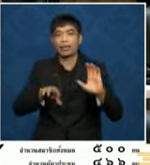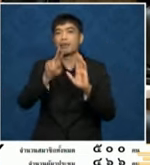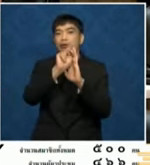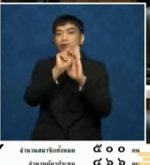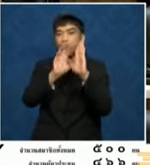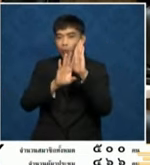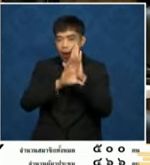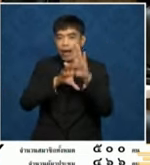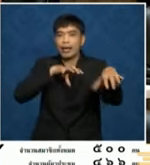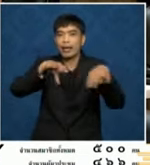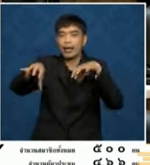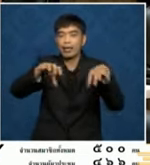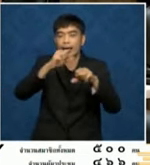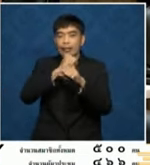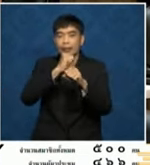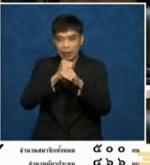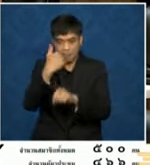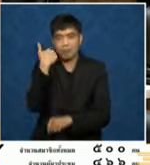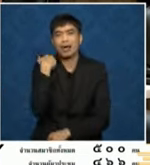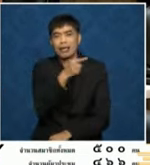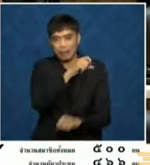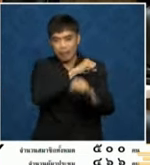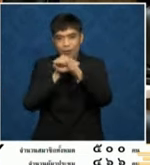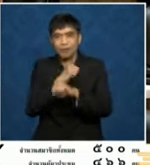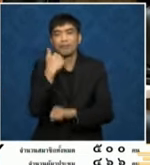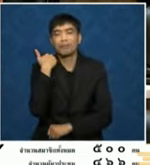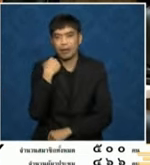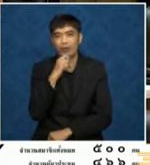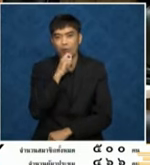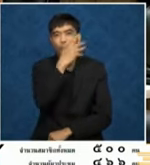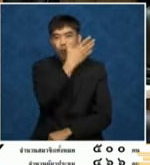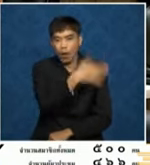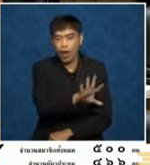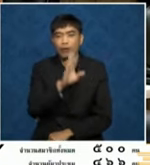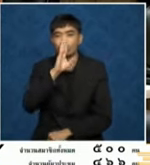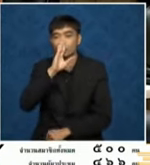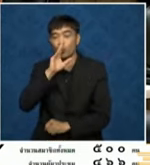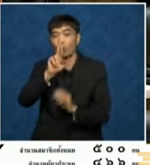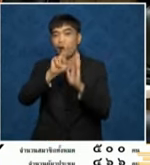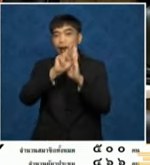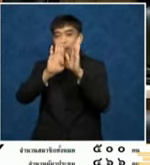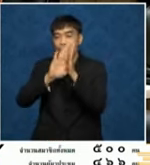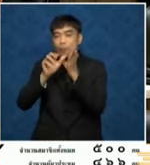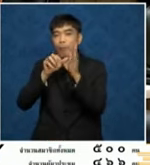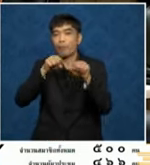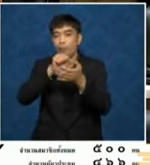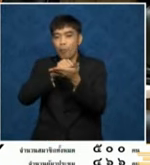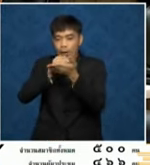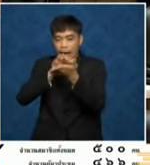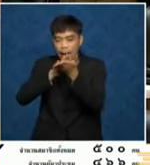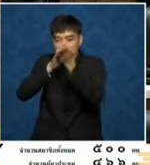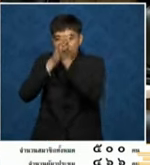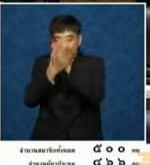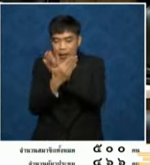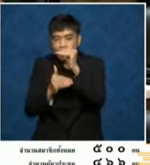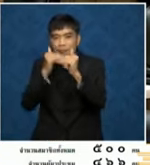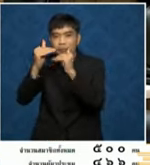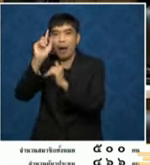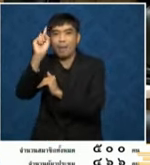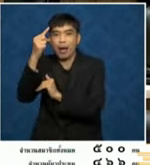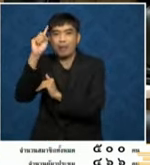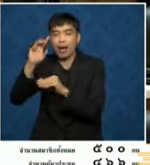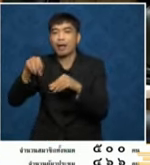Policy อันนี้ทุกท่านน่าจะทราบดีอยู่แล้วนะครับแล้วก็คิดว่าการที่เราสามารถไมเกรดระบบบริการดิจิตอลภาครัฐเนี่ยขึ้นไปบนผู้ให้บริการ